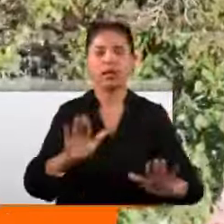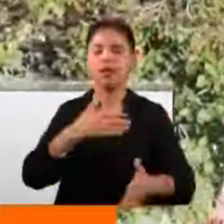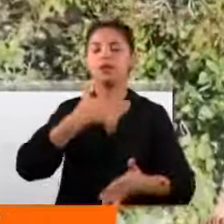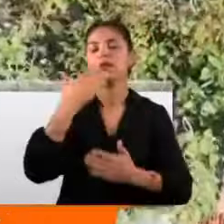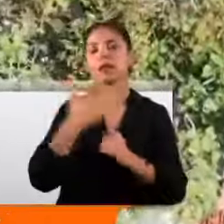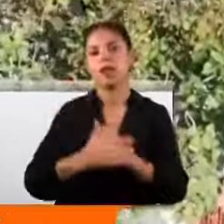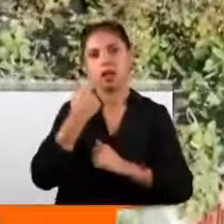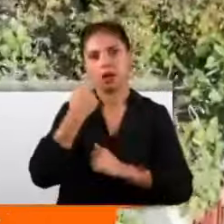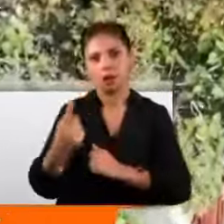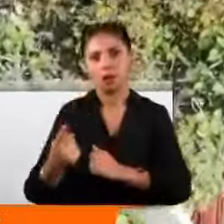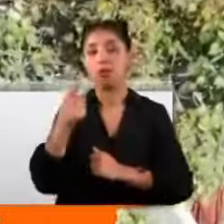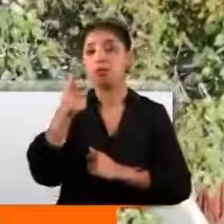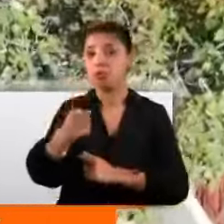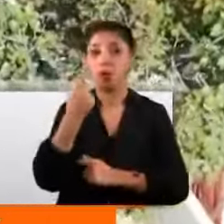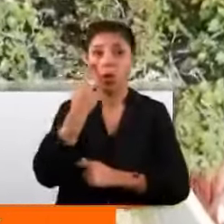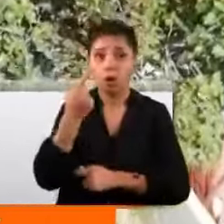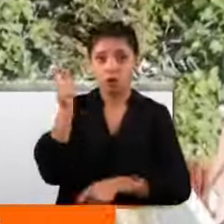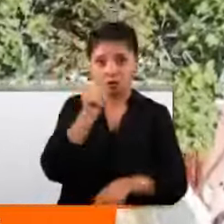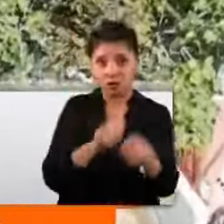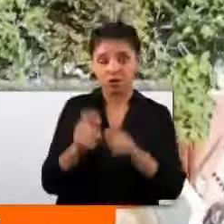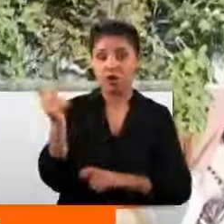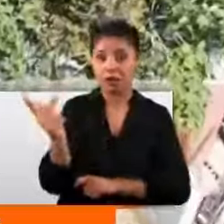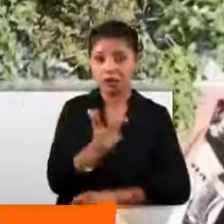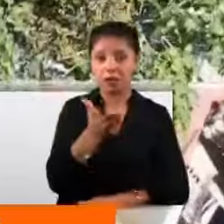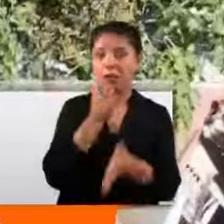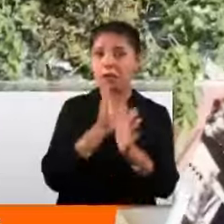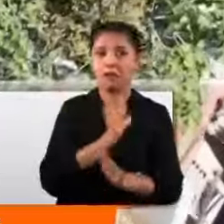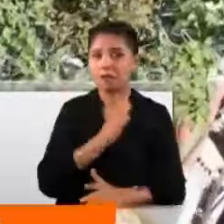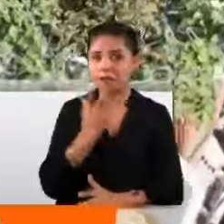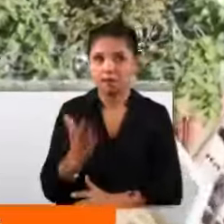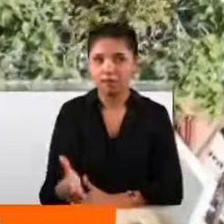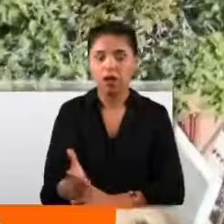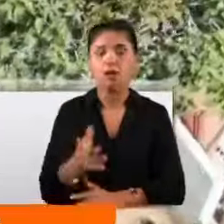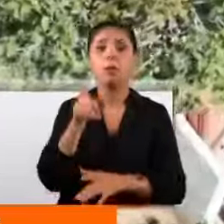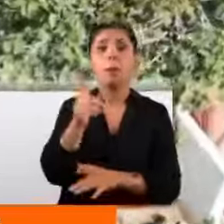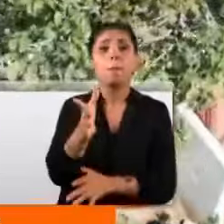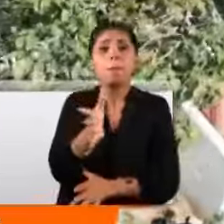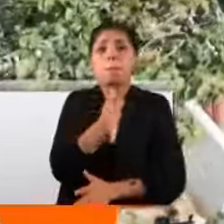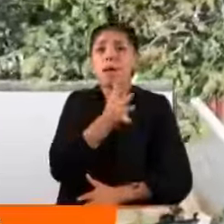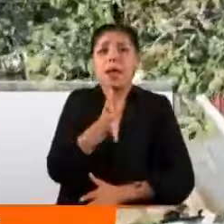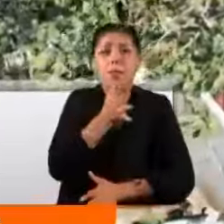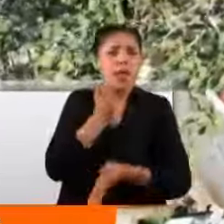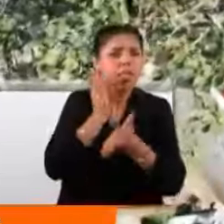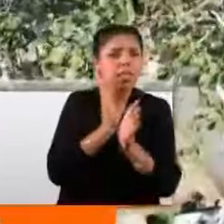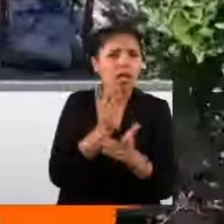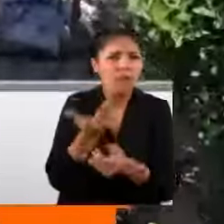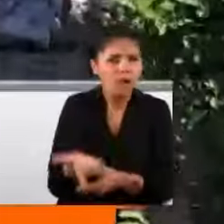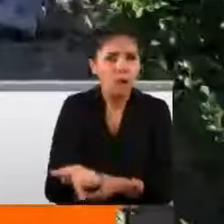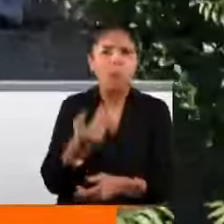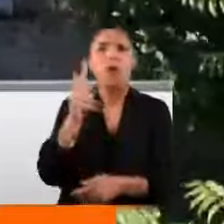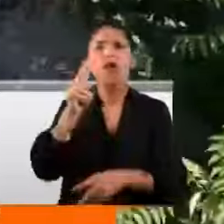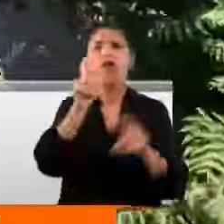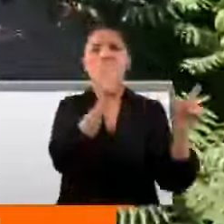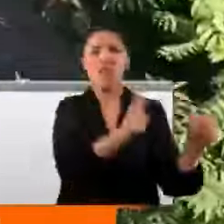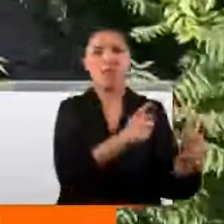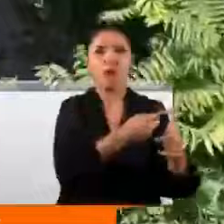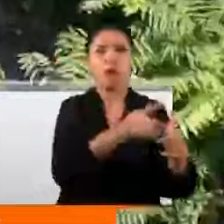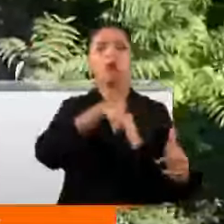buna rağmen inşaat hızlı şekilde devam ediyor. Göz göre göre devam ediyor ve Vaniköy'den